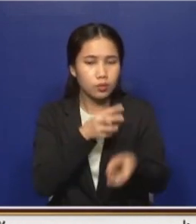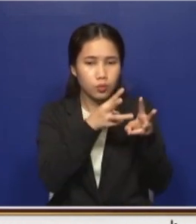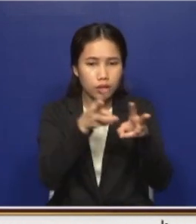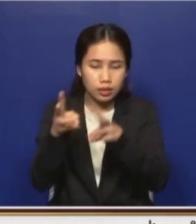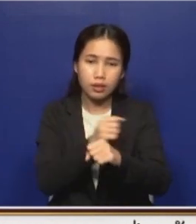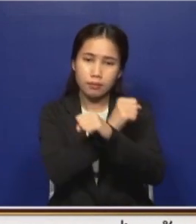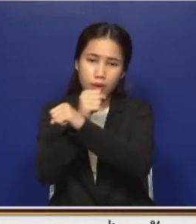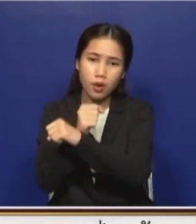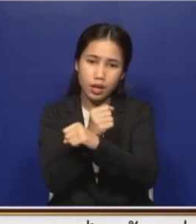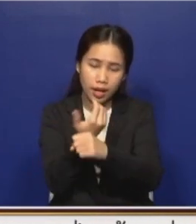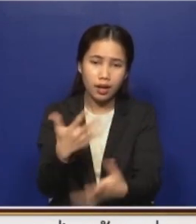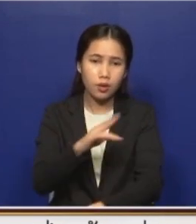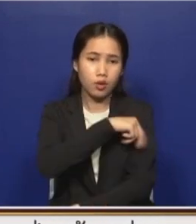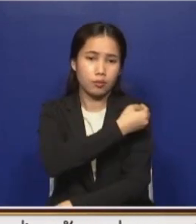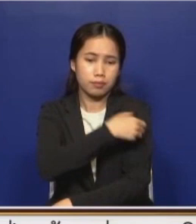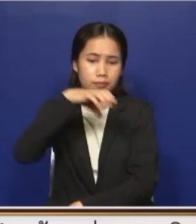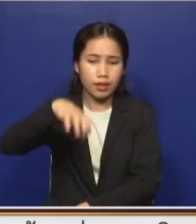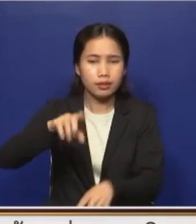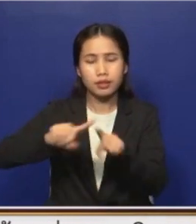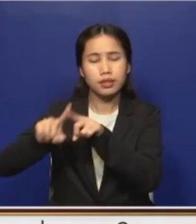ราไปดูแผ่นต่อไปครับ